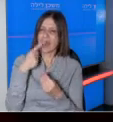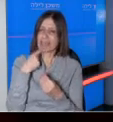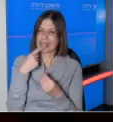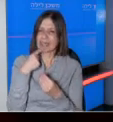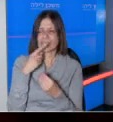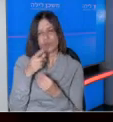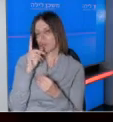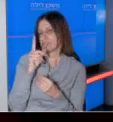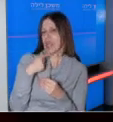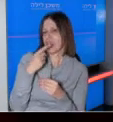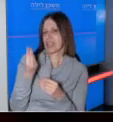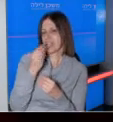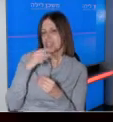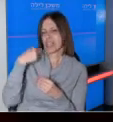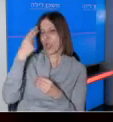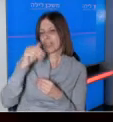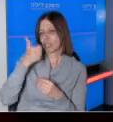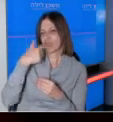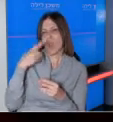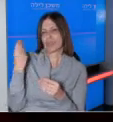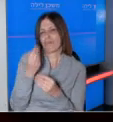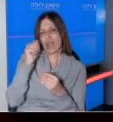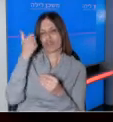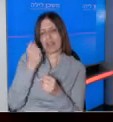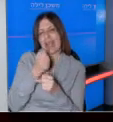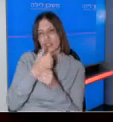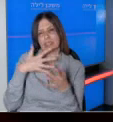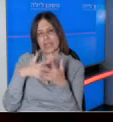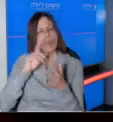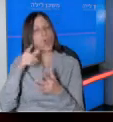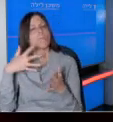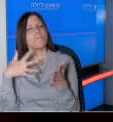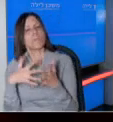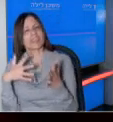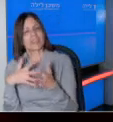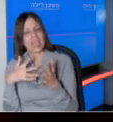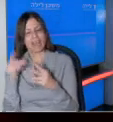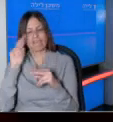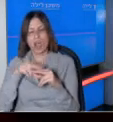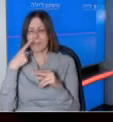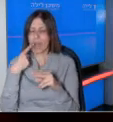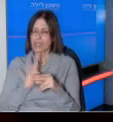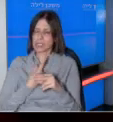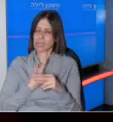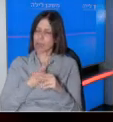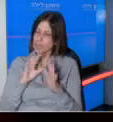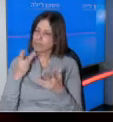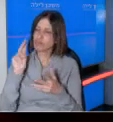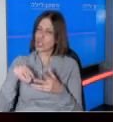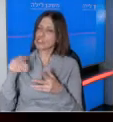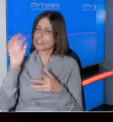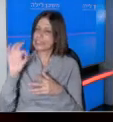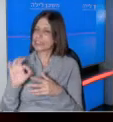צריך לעשות קודם כל סקרים, חמישה סקרים, ואז עוד חמישה. הוא בודק, ואז באיזשהו מקום הוא אומר לעצמו, וואלה, יש סיכוי, רץ